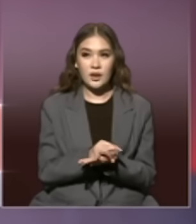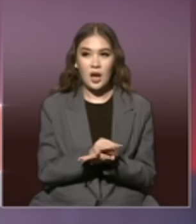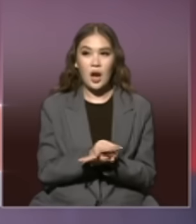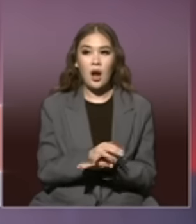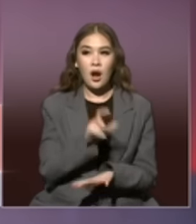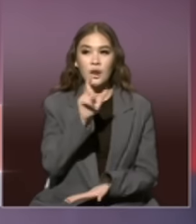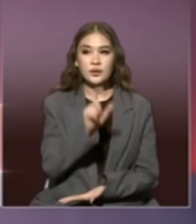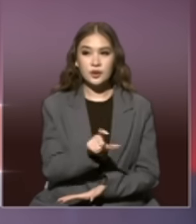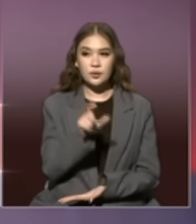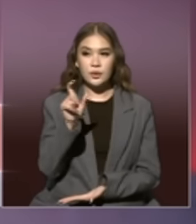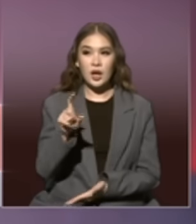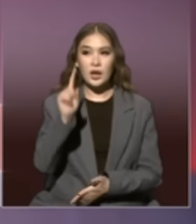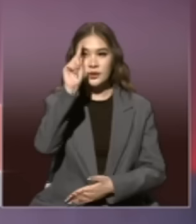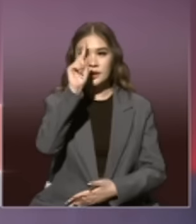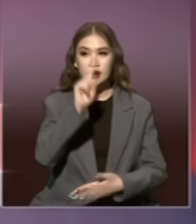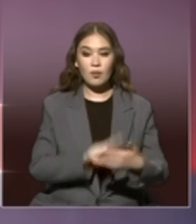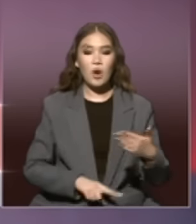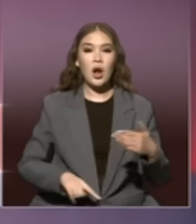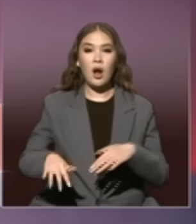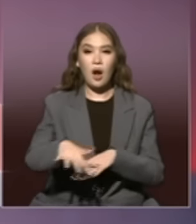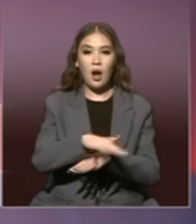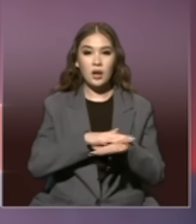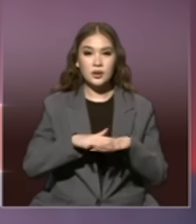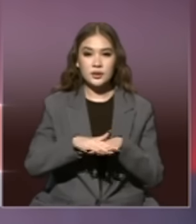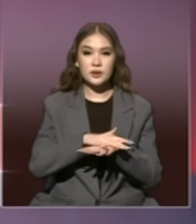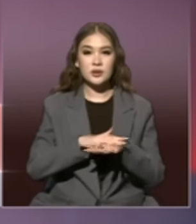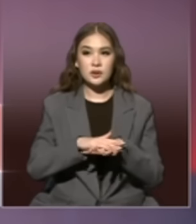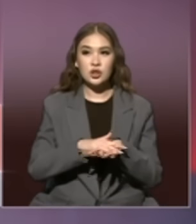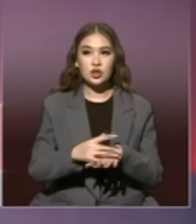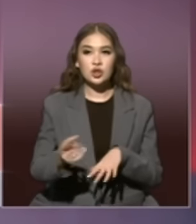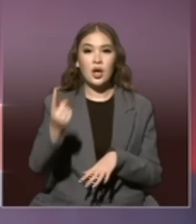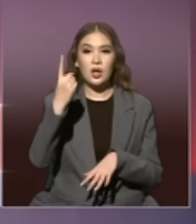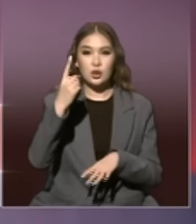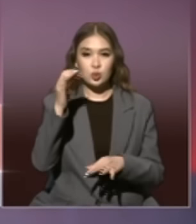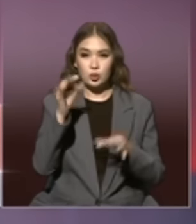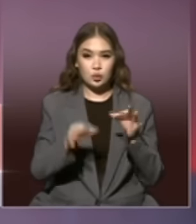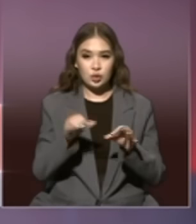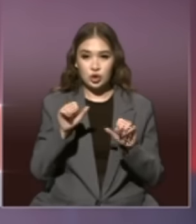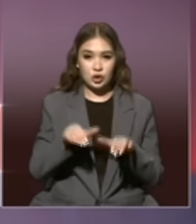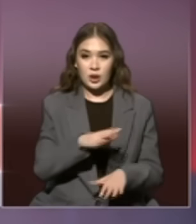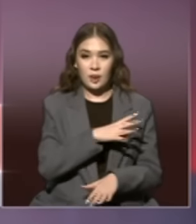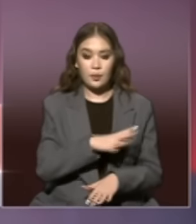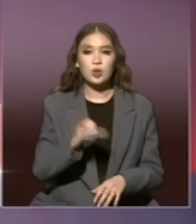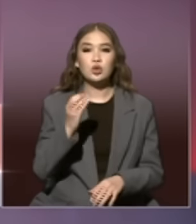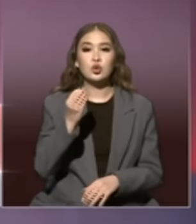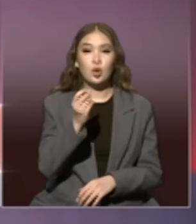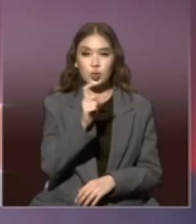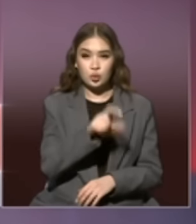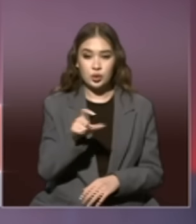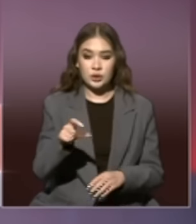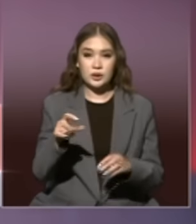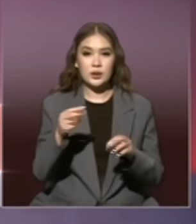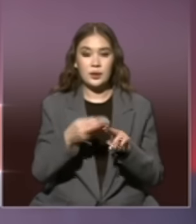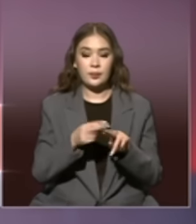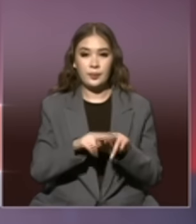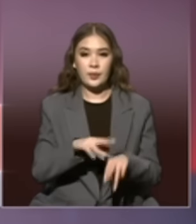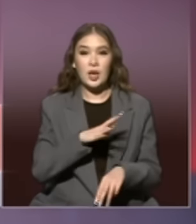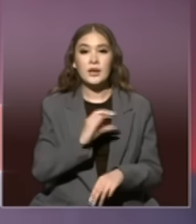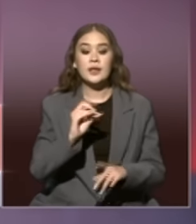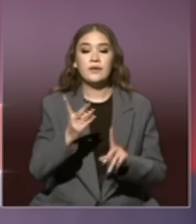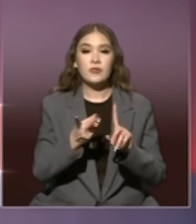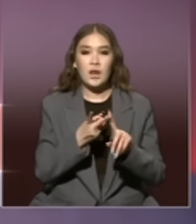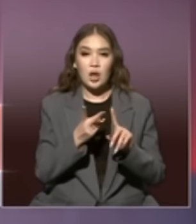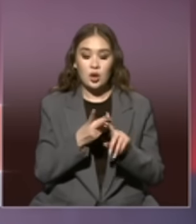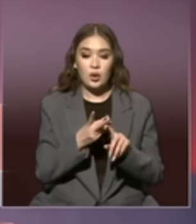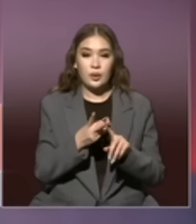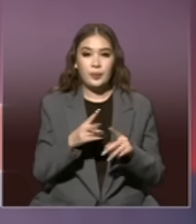деген сенімділігі халықтың, бұл жерде жалғыз судья емес шешкен жоқ, бұл жерде алқабилер шешті. Екінші мәселе, жаңағы айтып